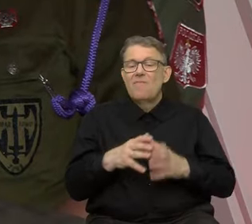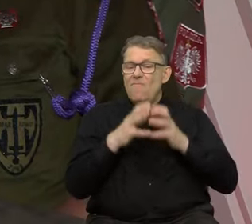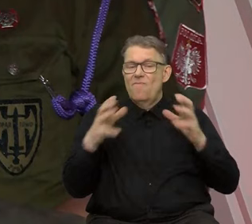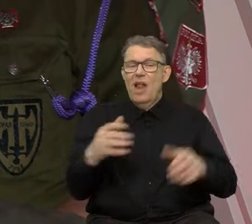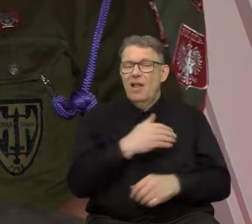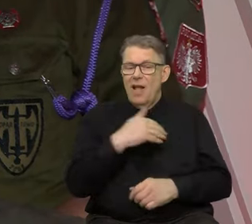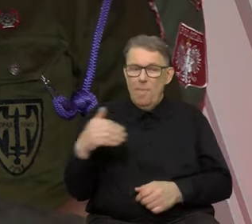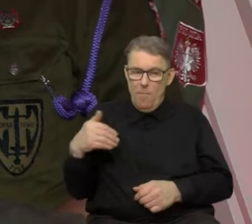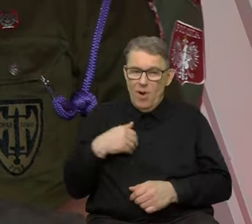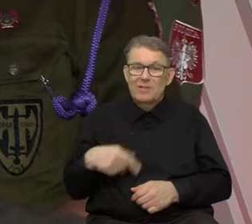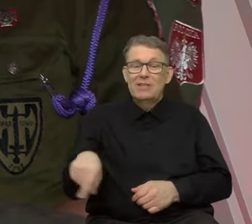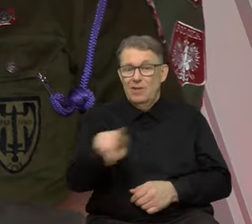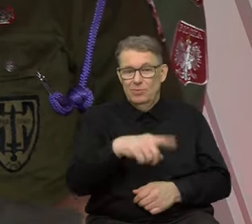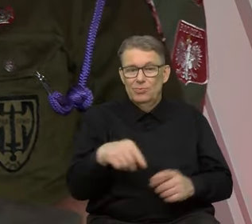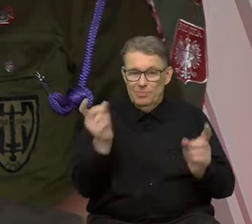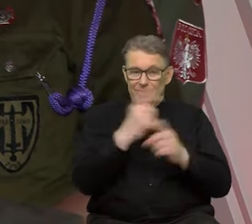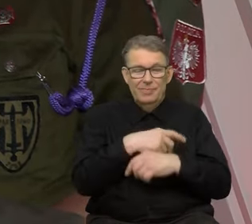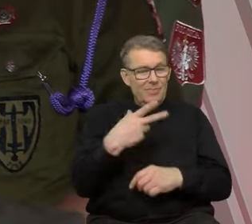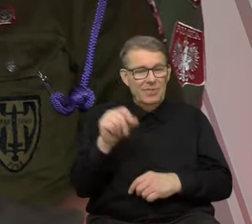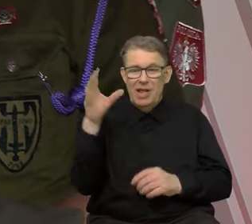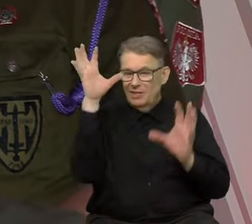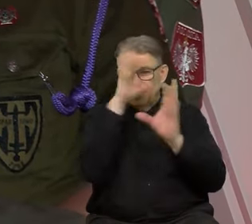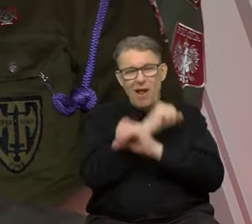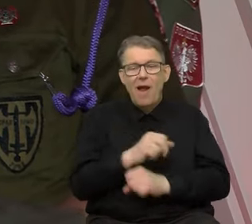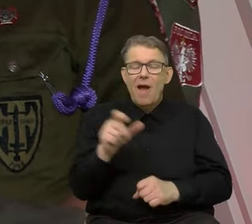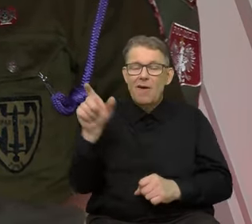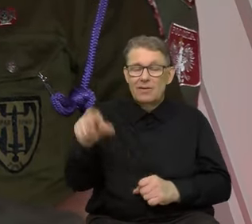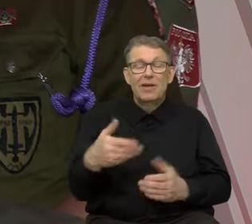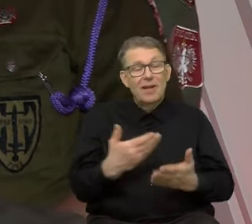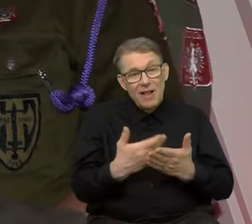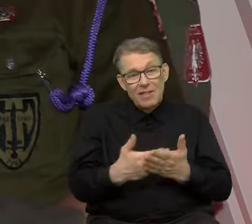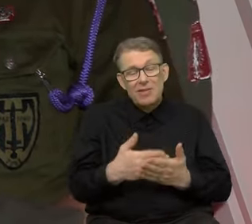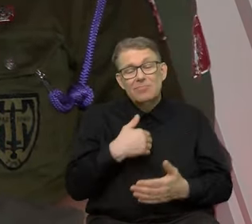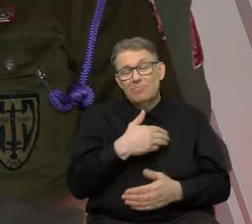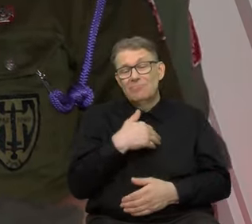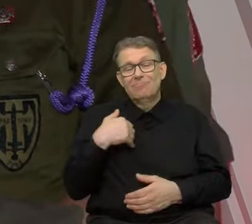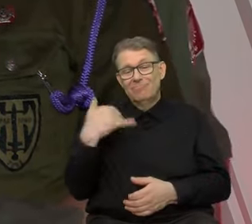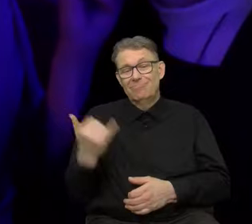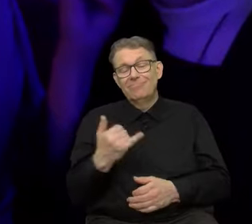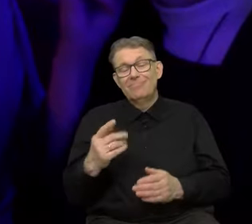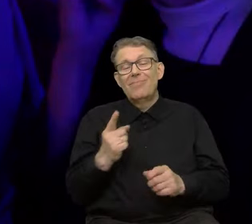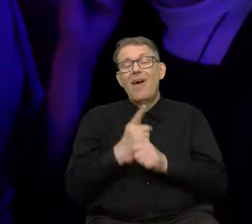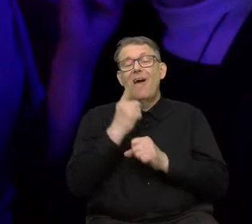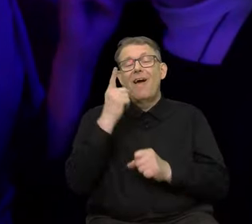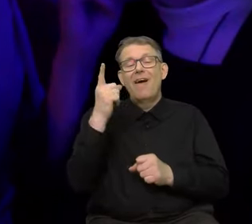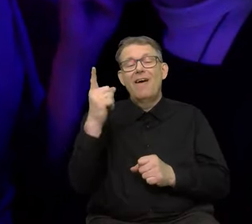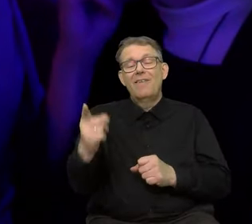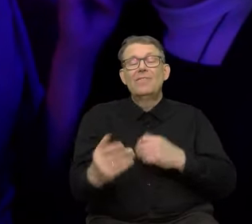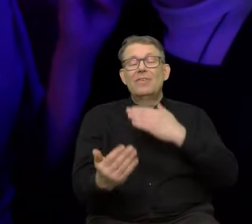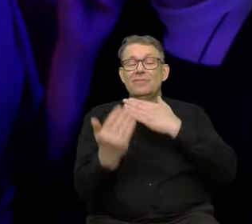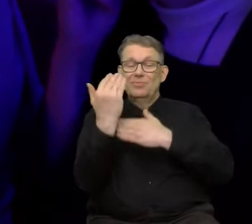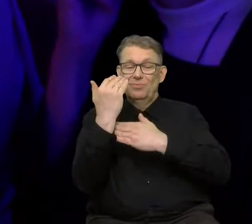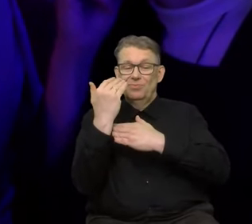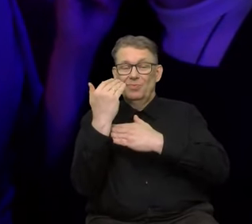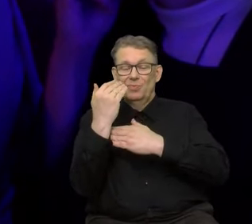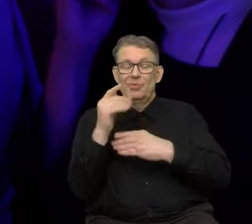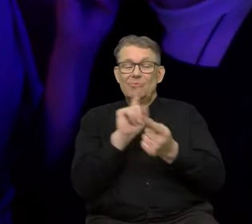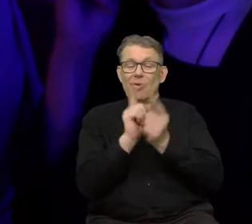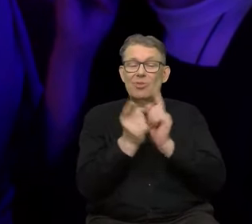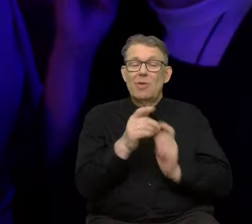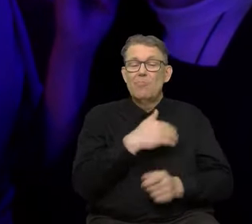są skierowane także właśnie w stronę Kresów. Tam chcemy właśnie się spotykać z